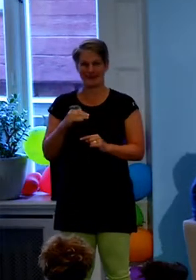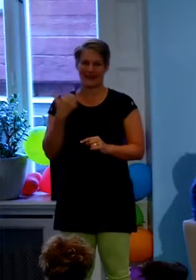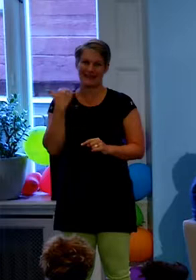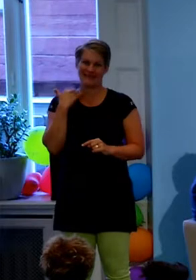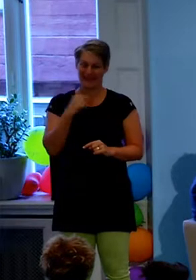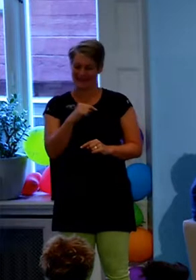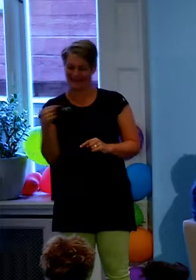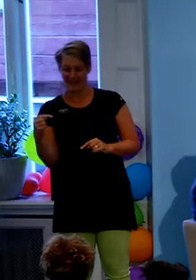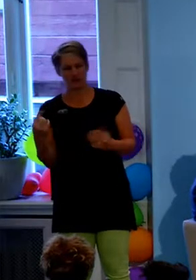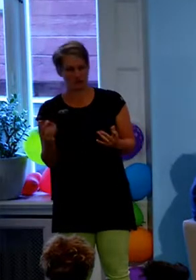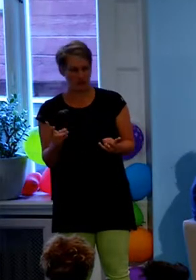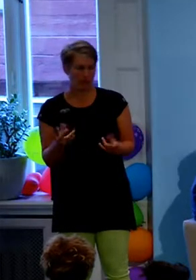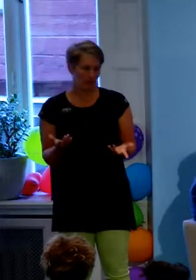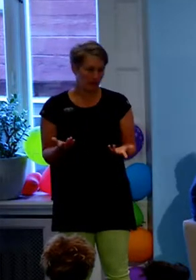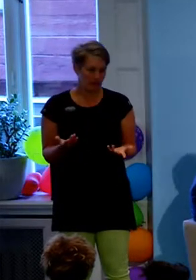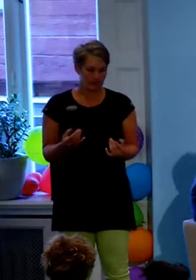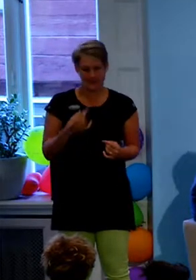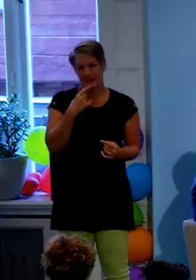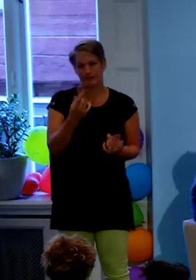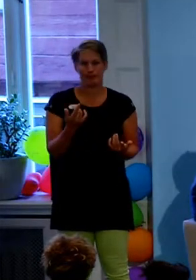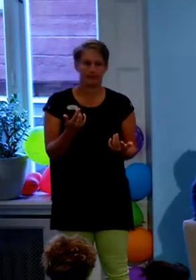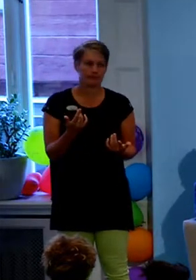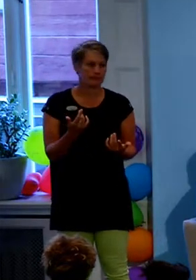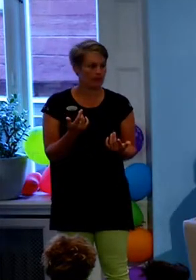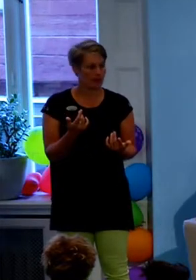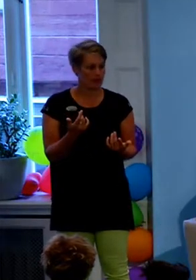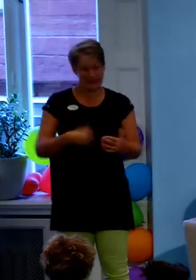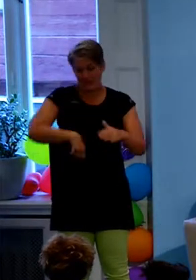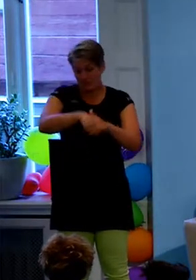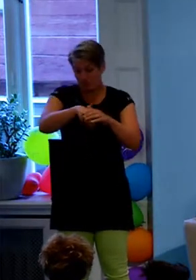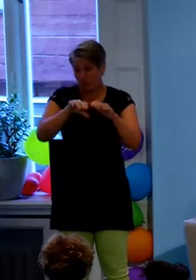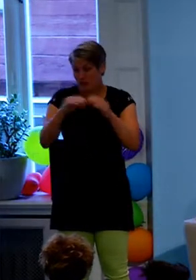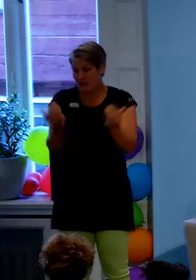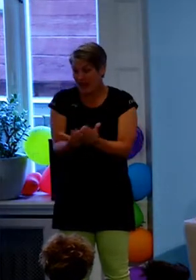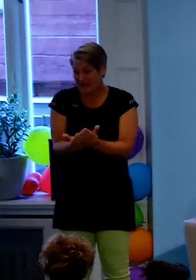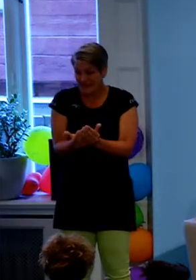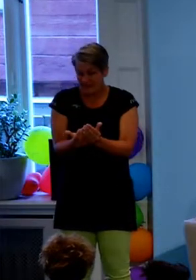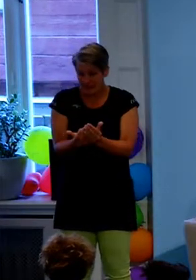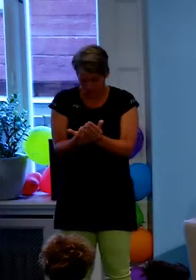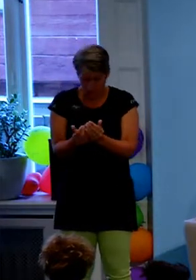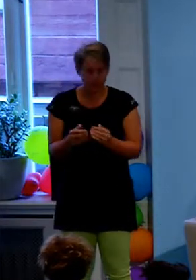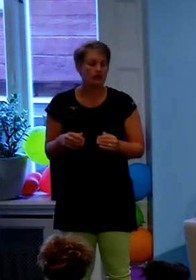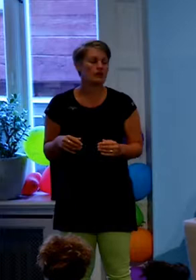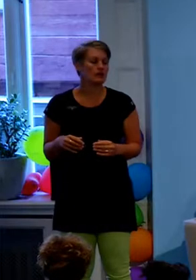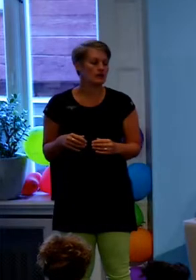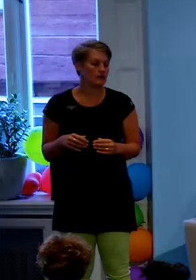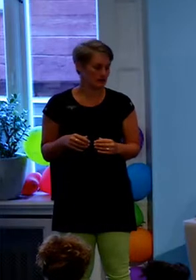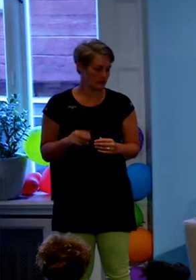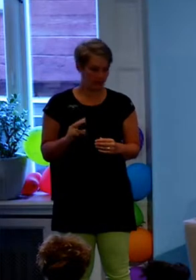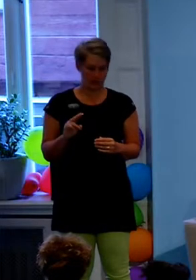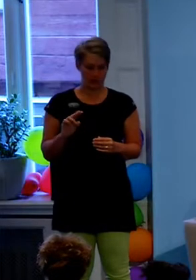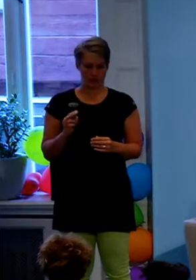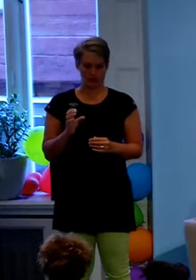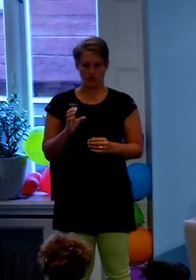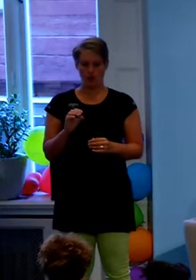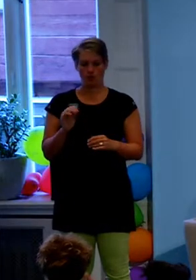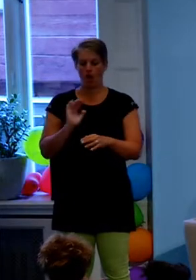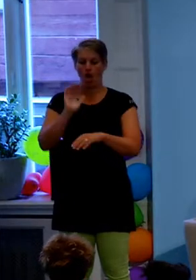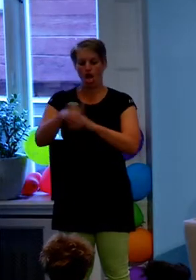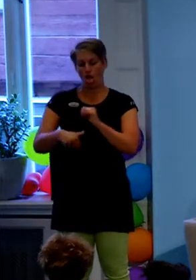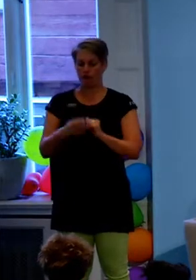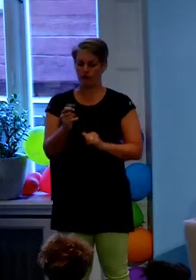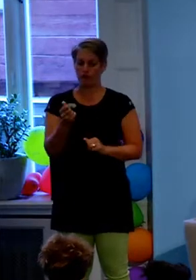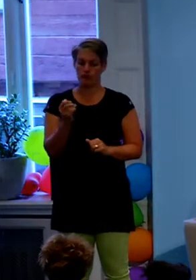vissa avseenden? För att om vi kan säga så här, i fotbollsvärlden, vi är inne i silly season. Nu lägger man överbud på